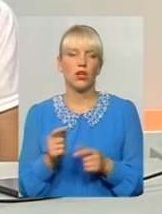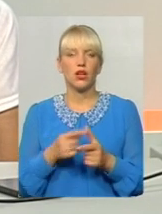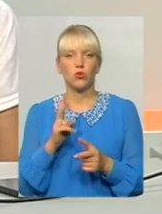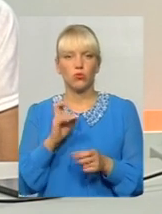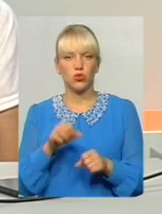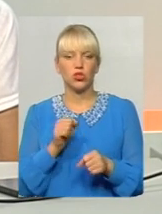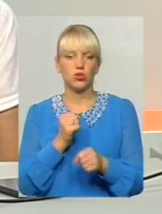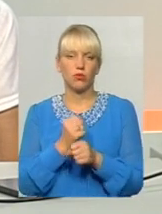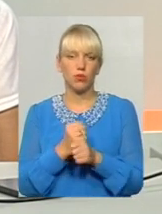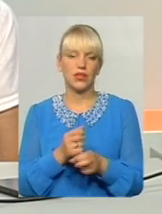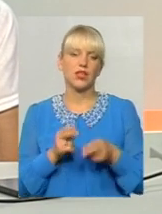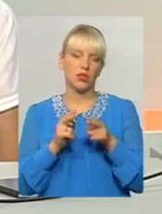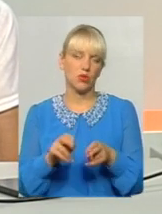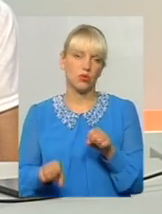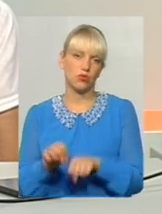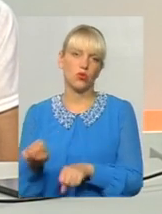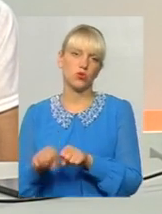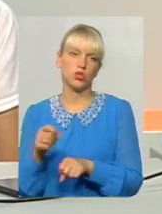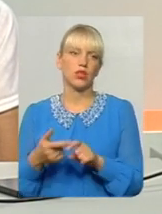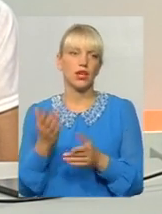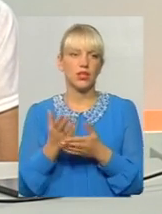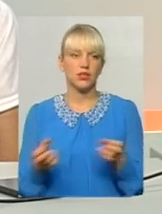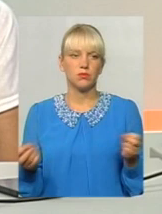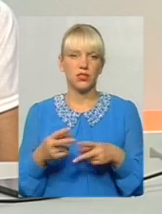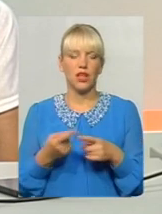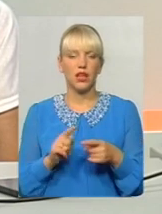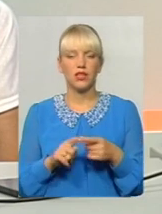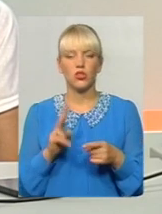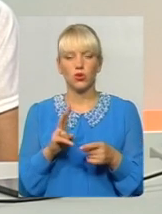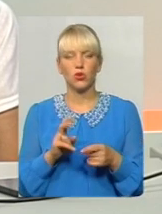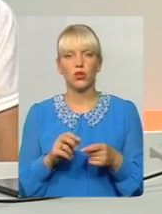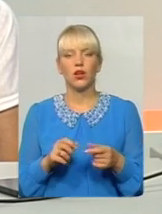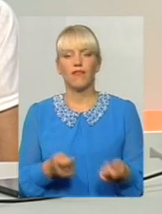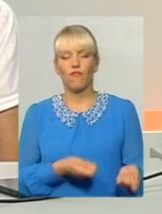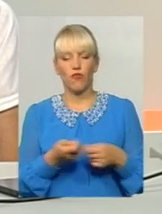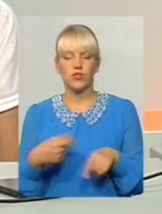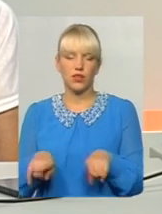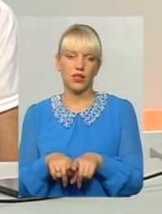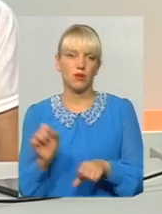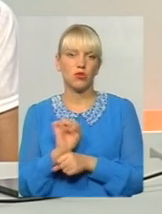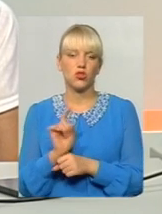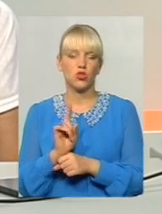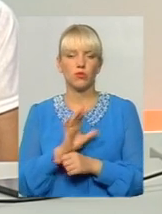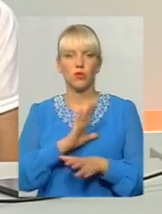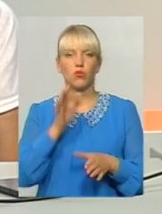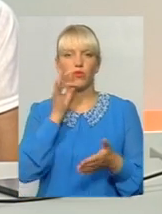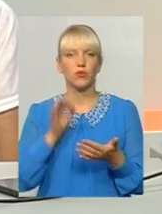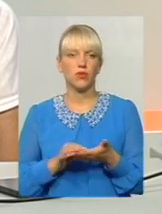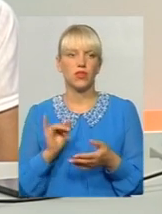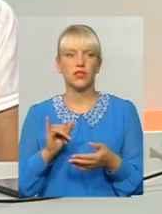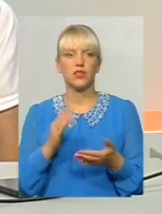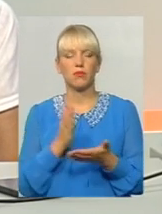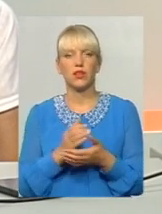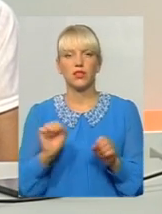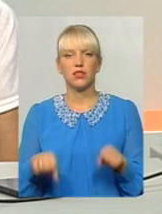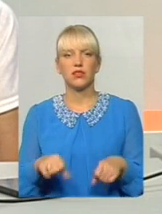адміністративне правопорушення. Такий відсоток є людей, які спеціально возять дані автомобілі саме для того, щоб уникнути відповідальності і мати змогу